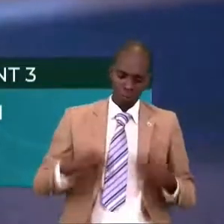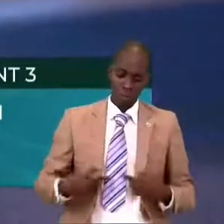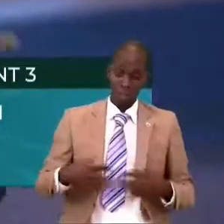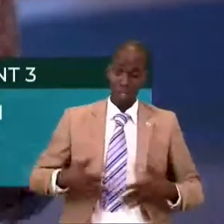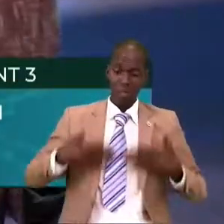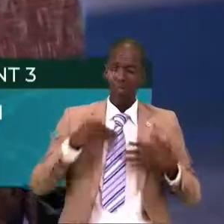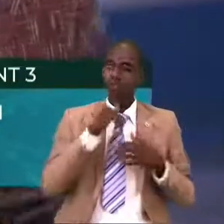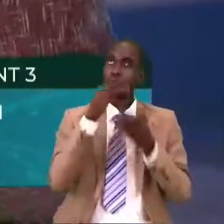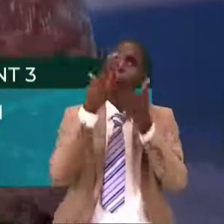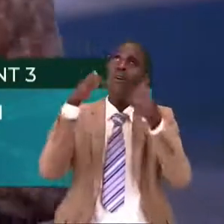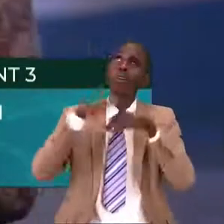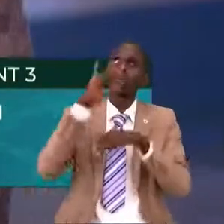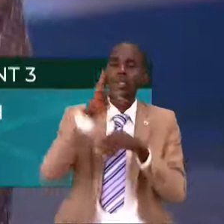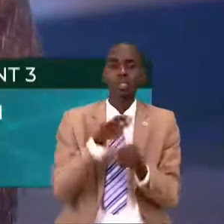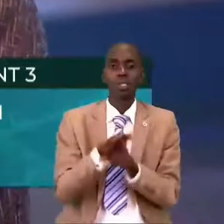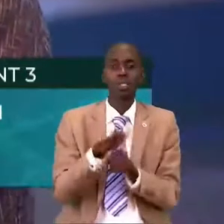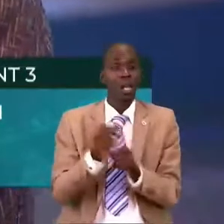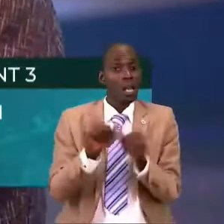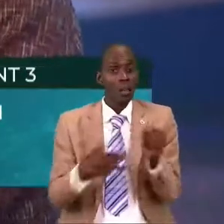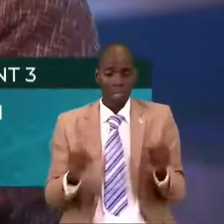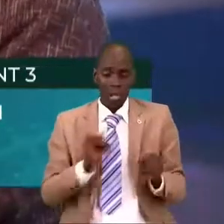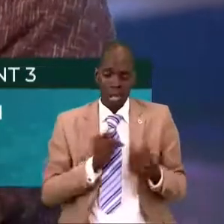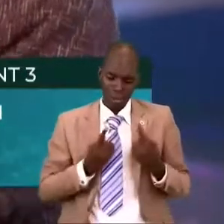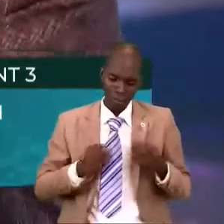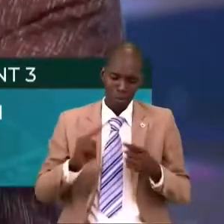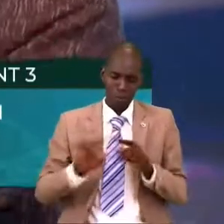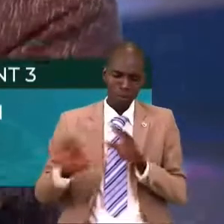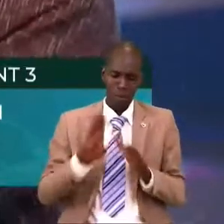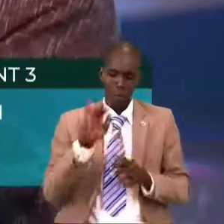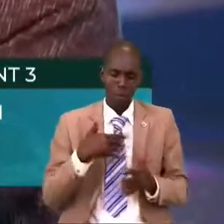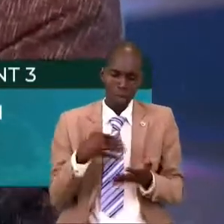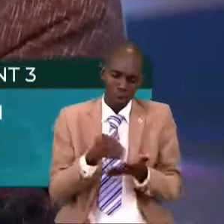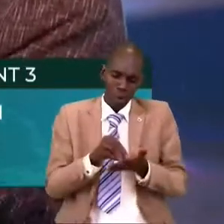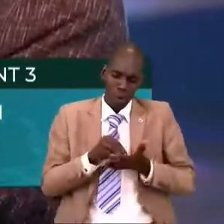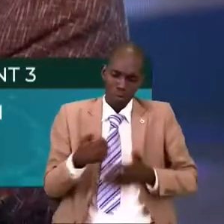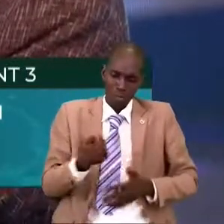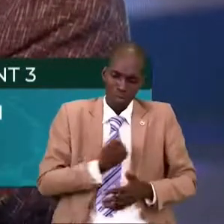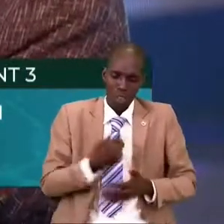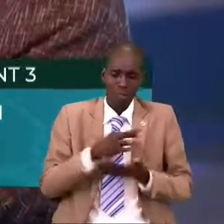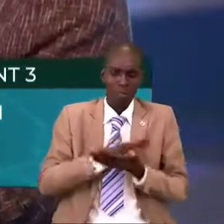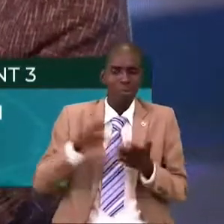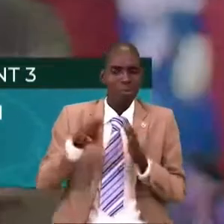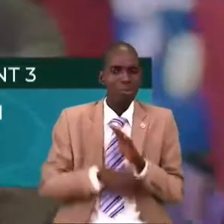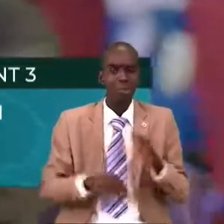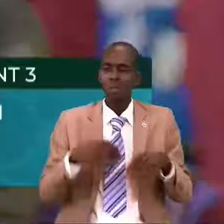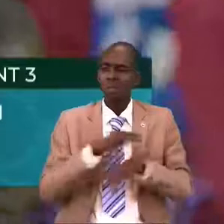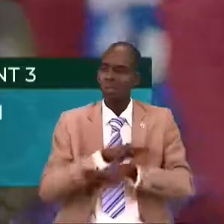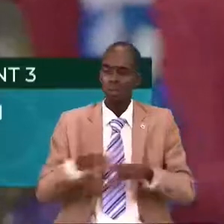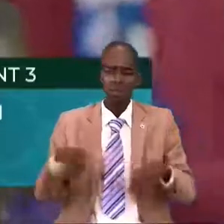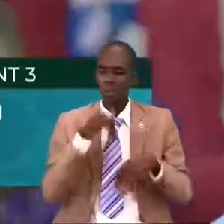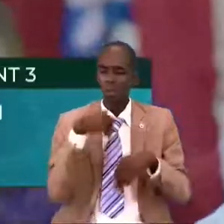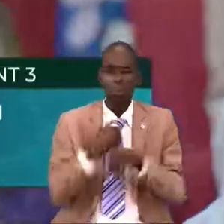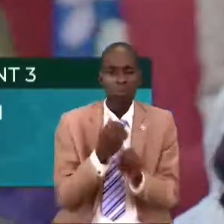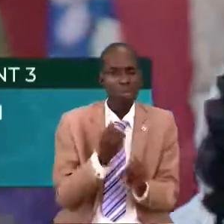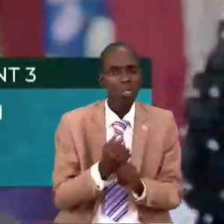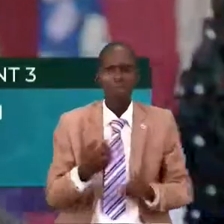justice de soi, cela ne marche pas. Et cela n'est pas acceptable devant Dieu. et tu veux cette